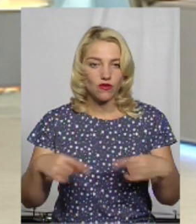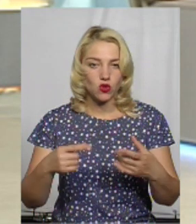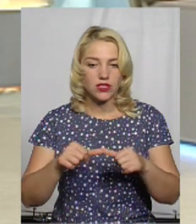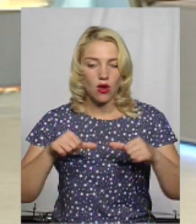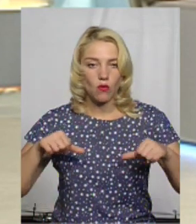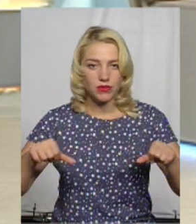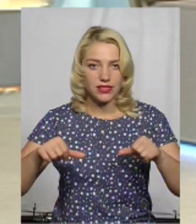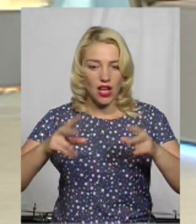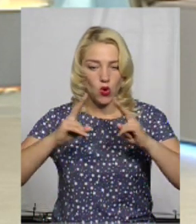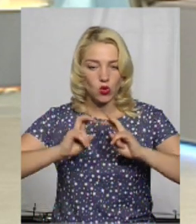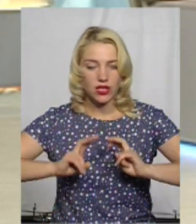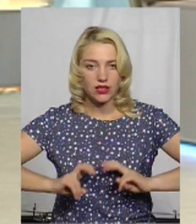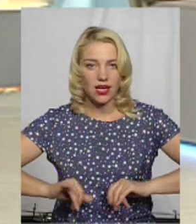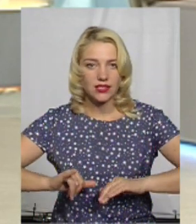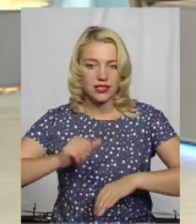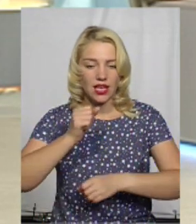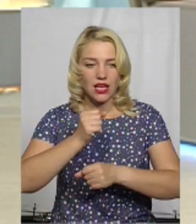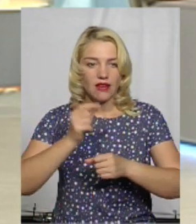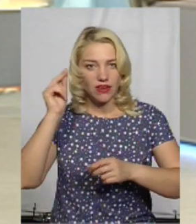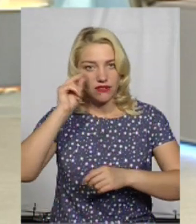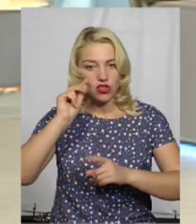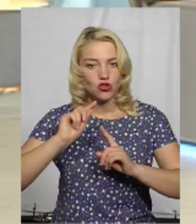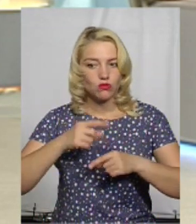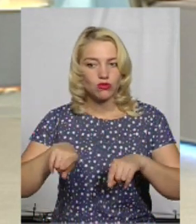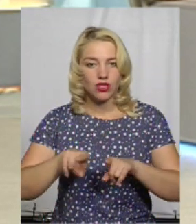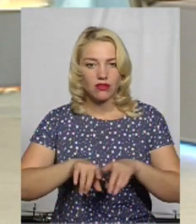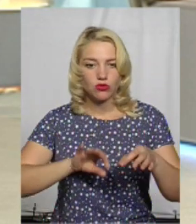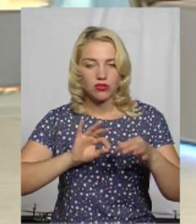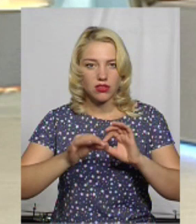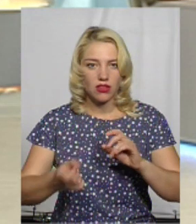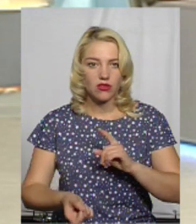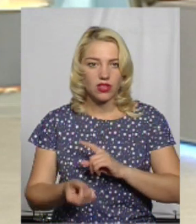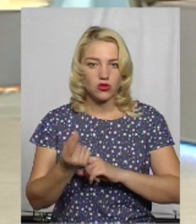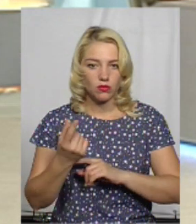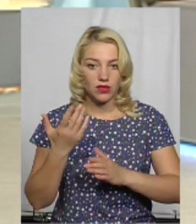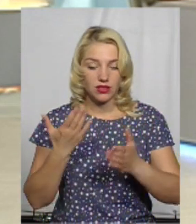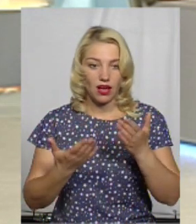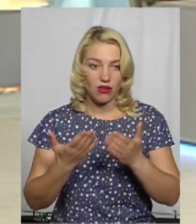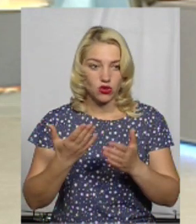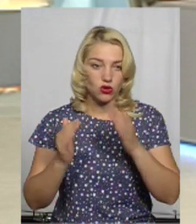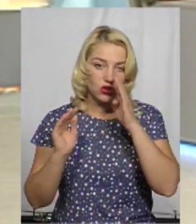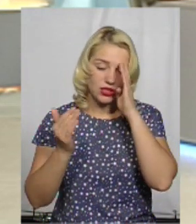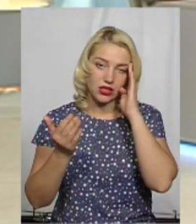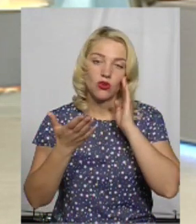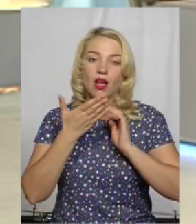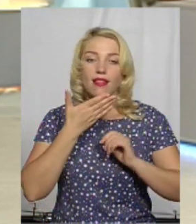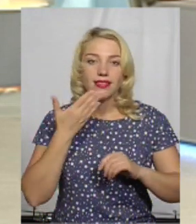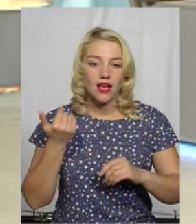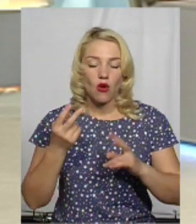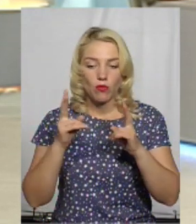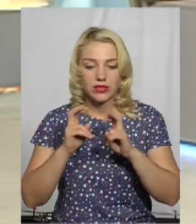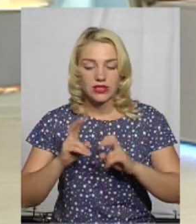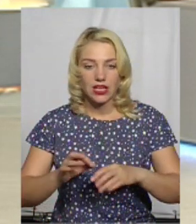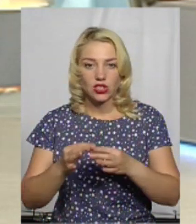комісія розглядається і вивчається, чому це ускладнення наступило. Якщо дитину не обстежено, допустили